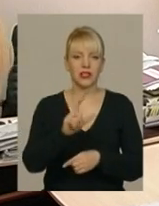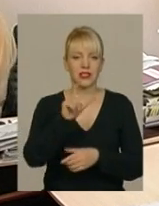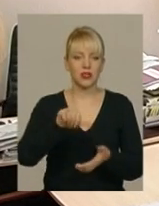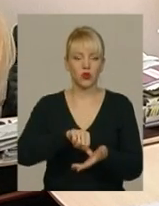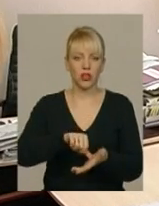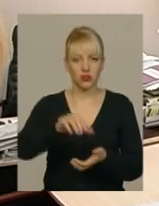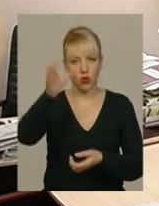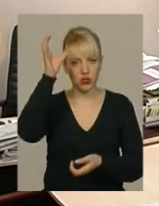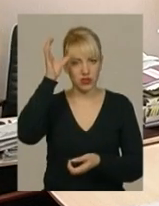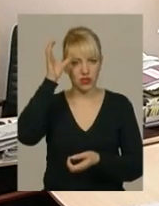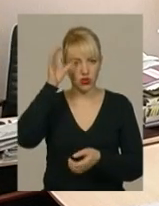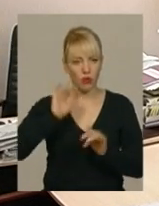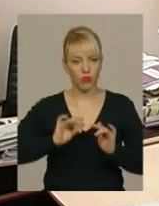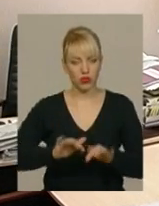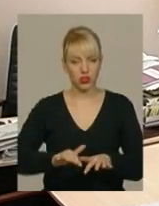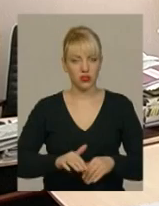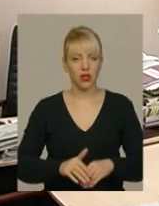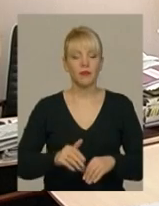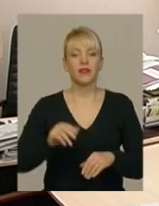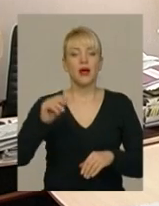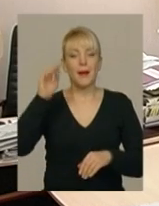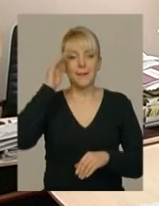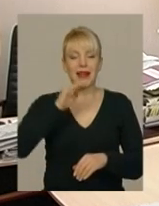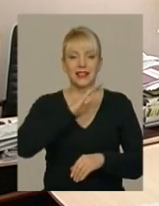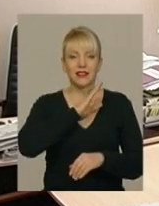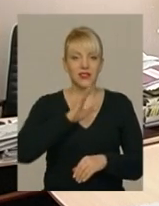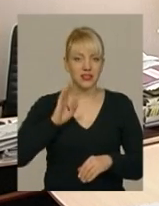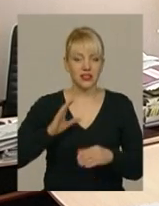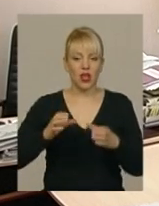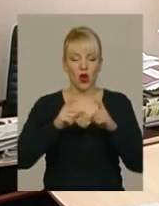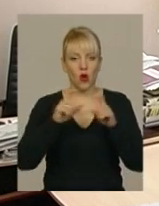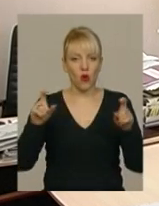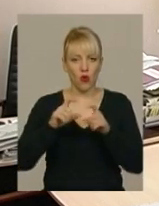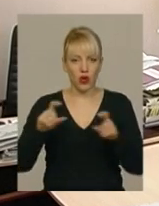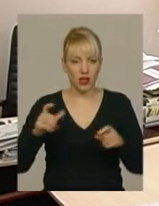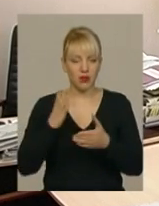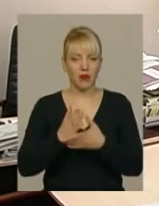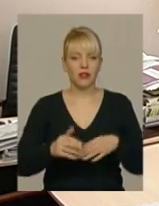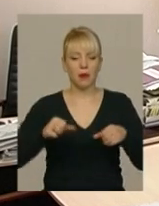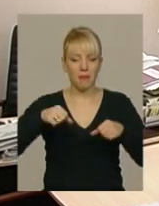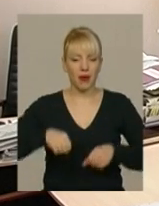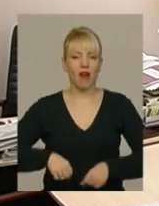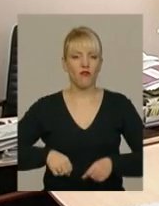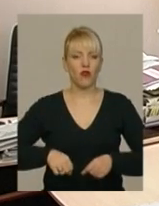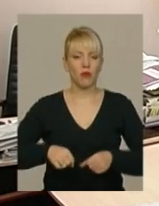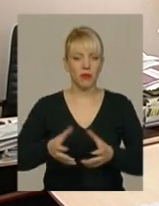учасників освітнього процесу. Батьківські органи мають право брати участь в